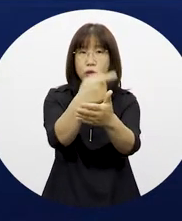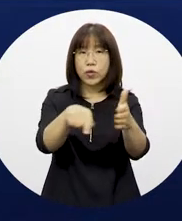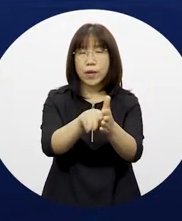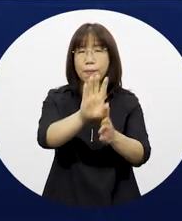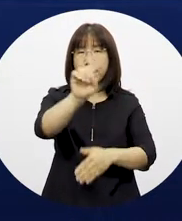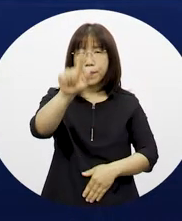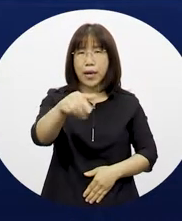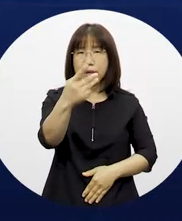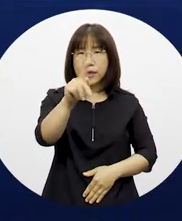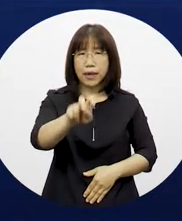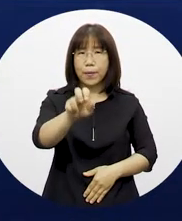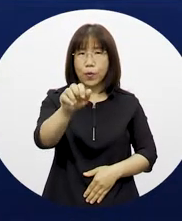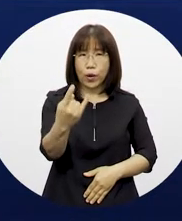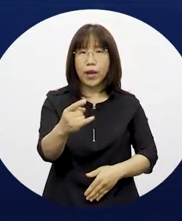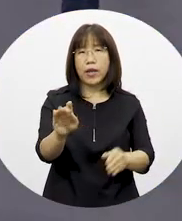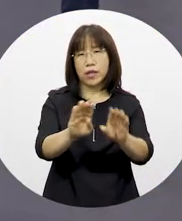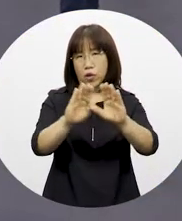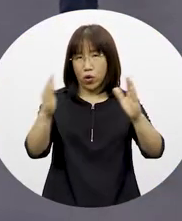박람회를 개최했습니다.